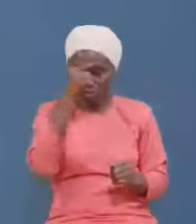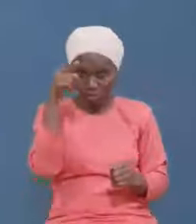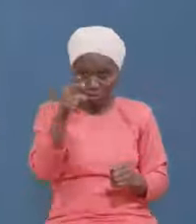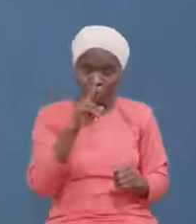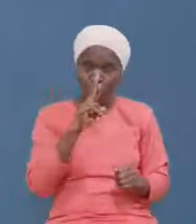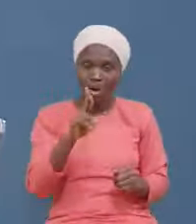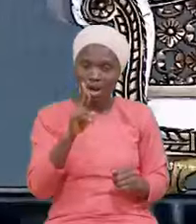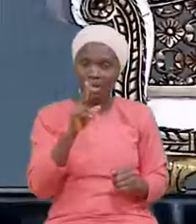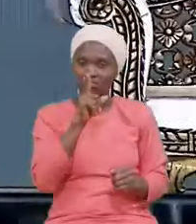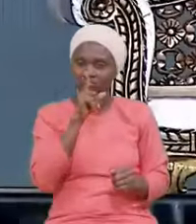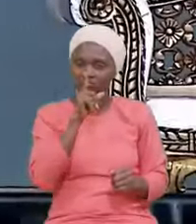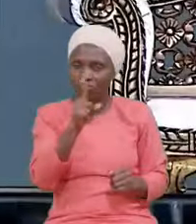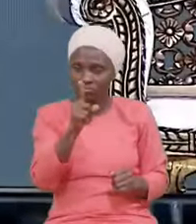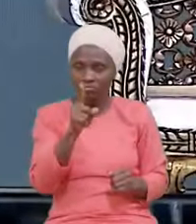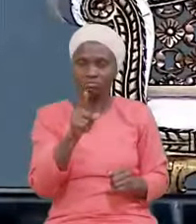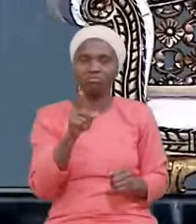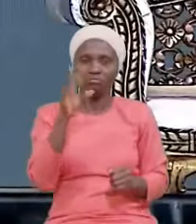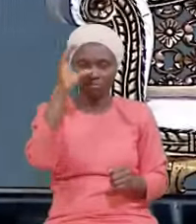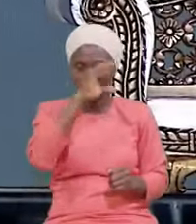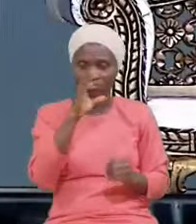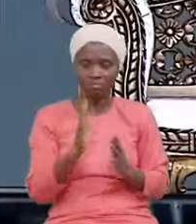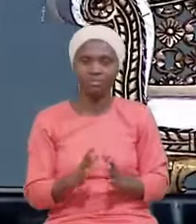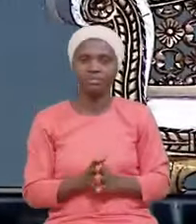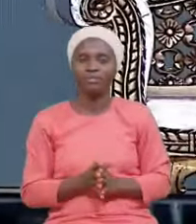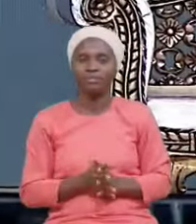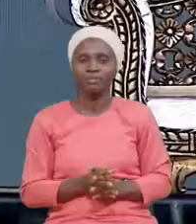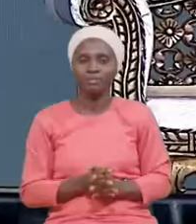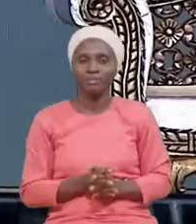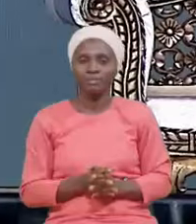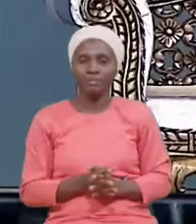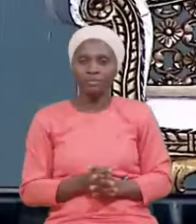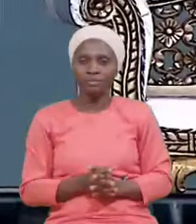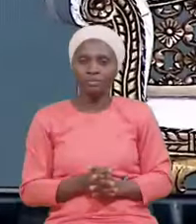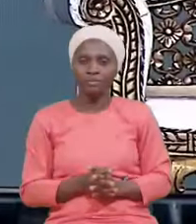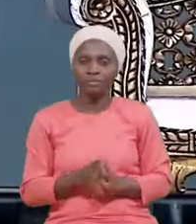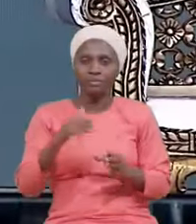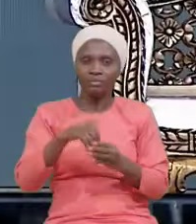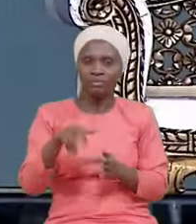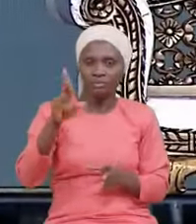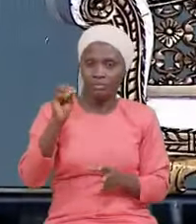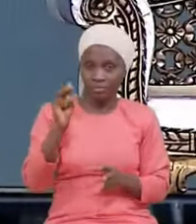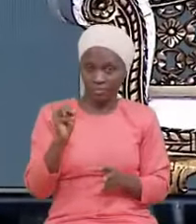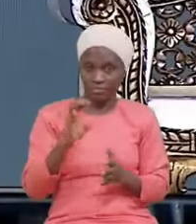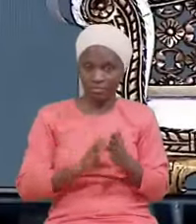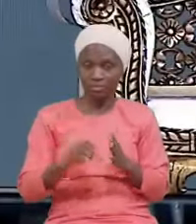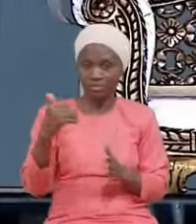మీరు జాగృతగా వెదుకుతున్నారు గనుక అప్పుడు ఆయన మీకు ప్రభువుగా రక్షకునిగా ఉంటారు. In Romans chapter 10 verse 9. రోమీయులకు రాసిన